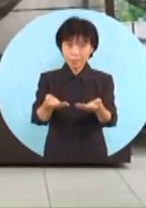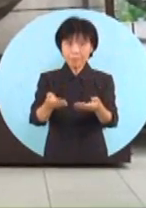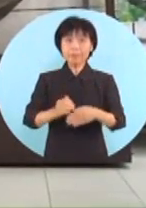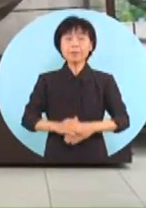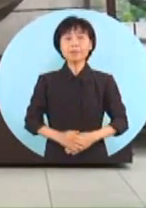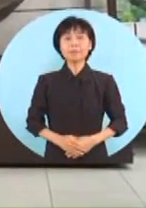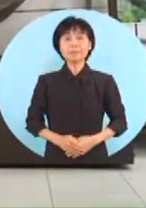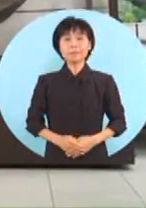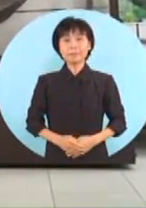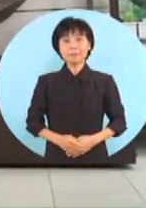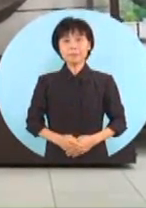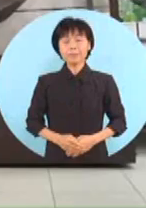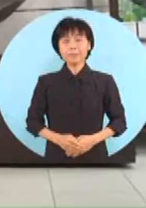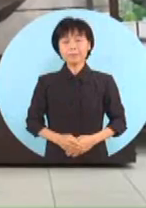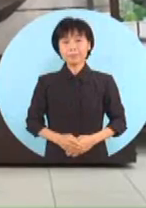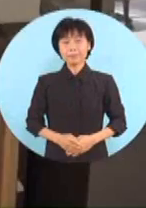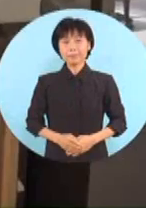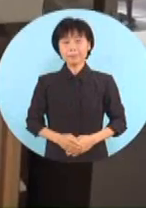ます。